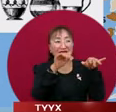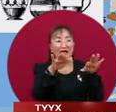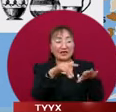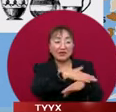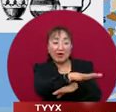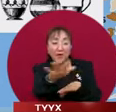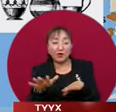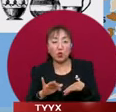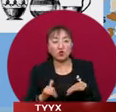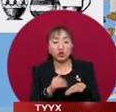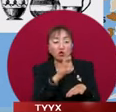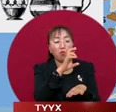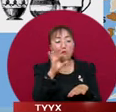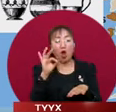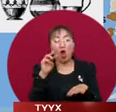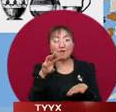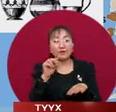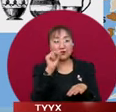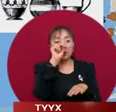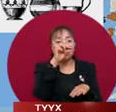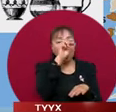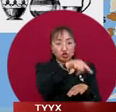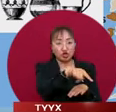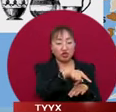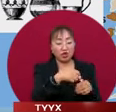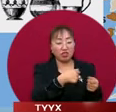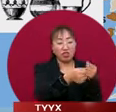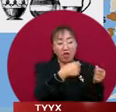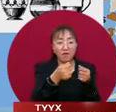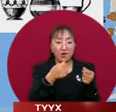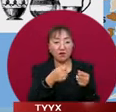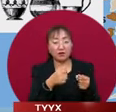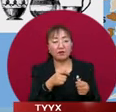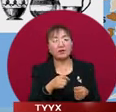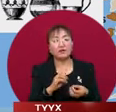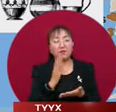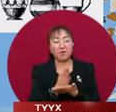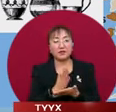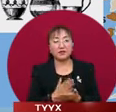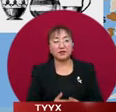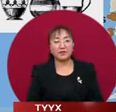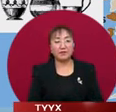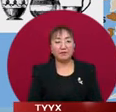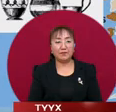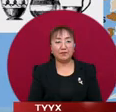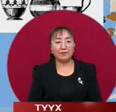далай тэнгисийнхаа бомбтуудаар дамжуулан олон зуун худалдаа наймаг хийсэн худалдааны бүсийг бий болгож исэн бах нэ.